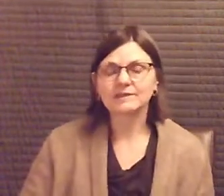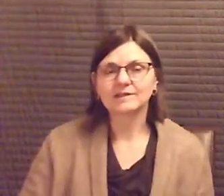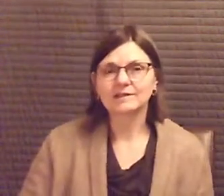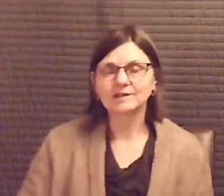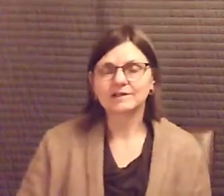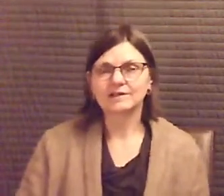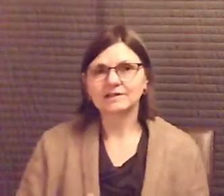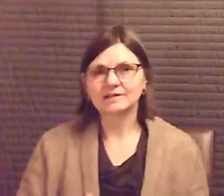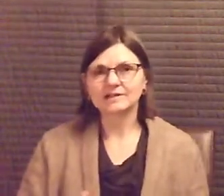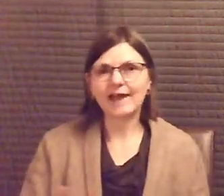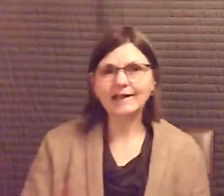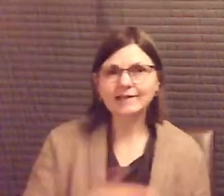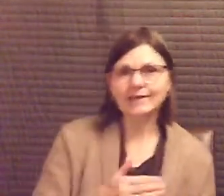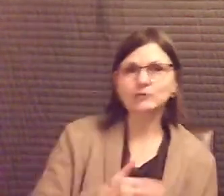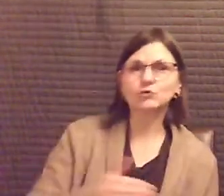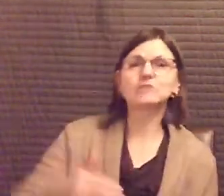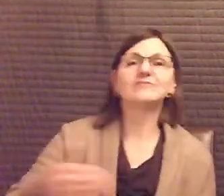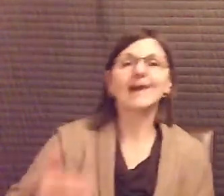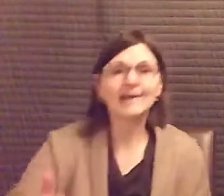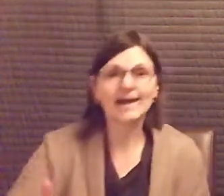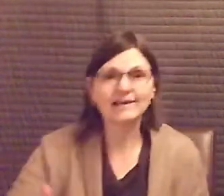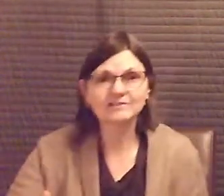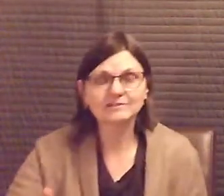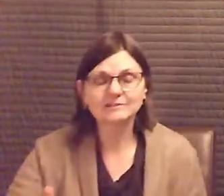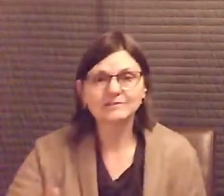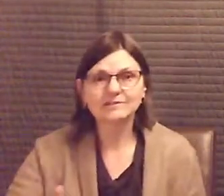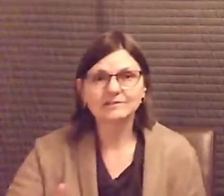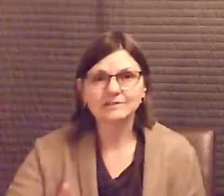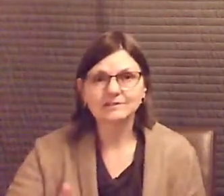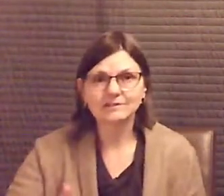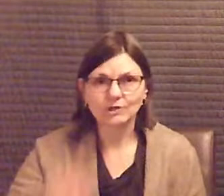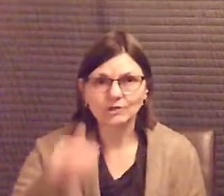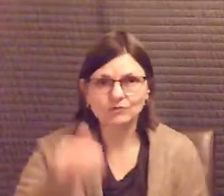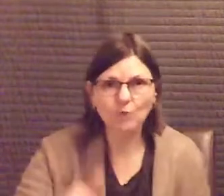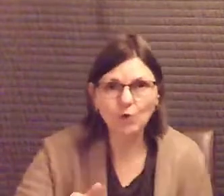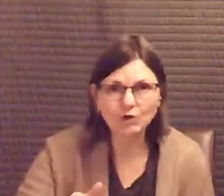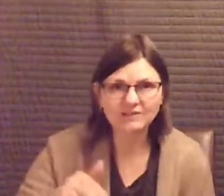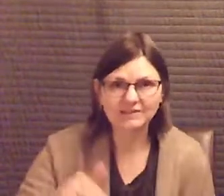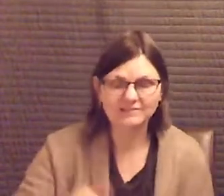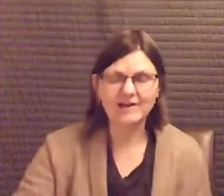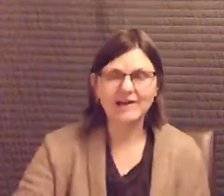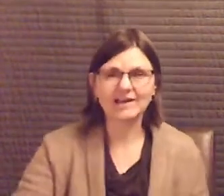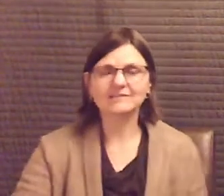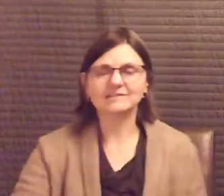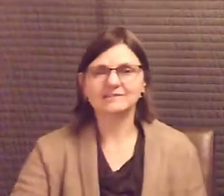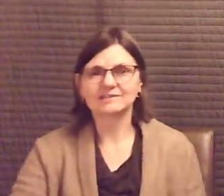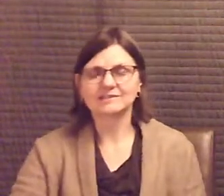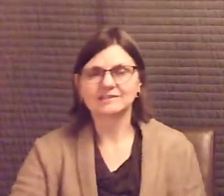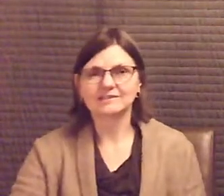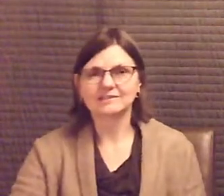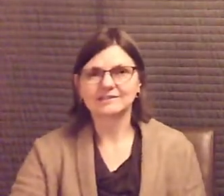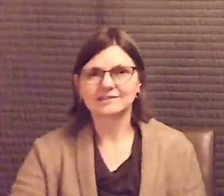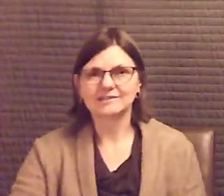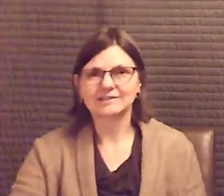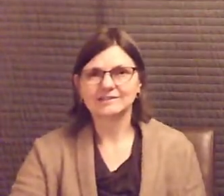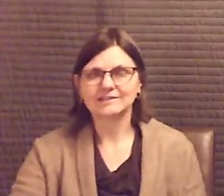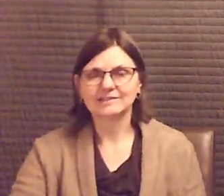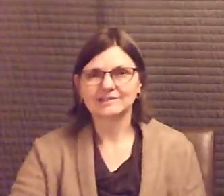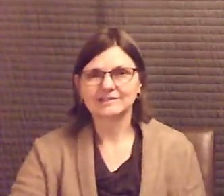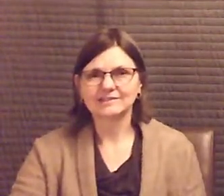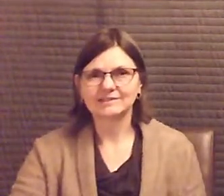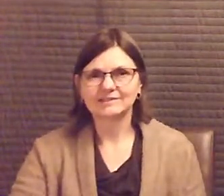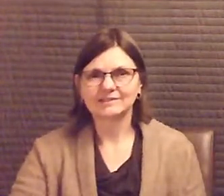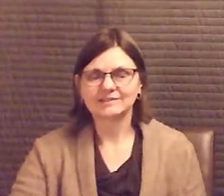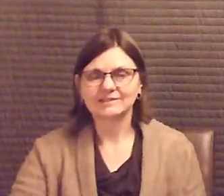durf ik een zullen de tour hij ging door de waarheid met woord is de waarheid ruud